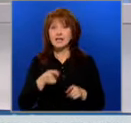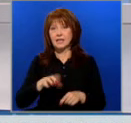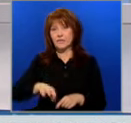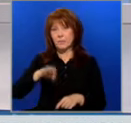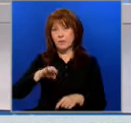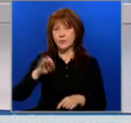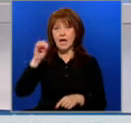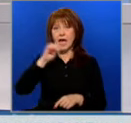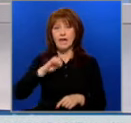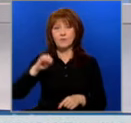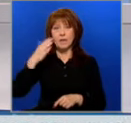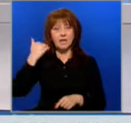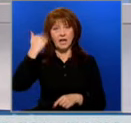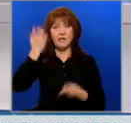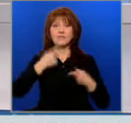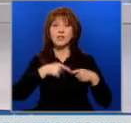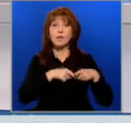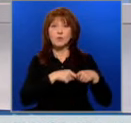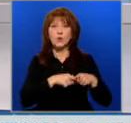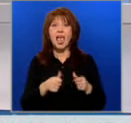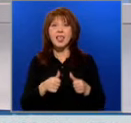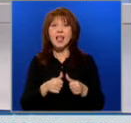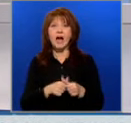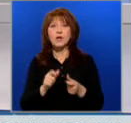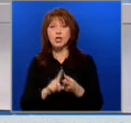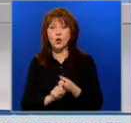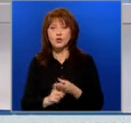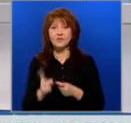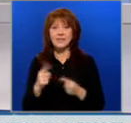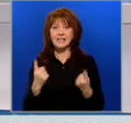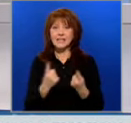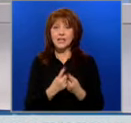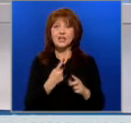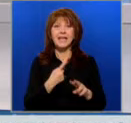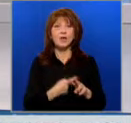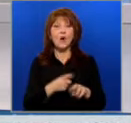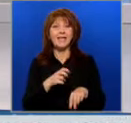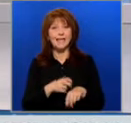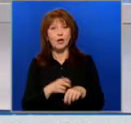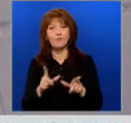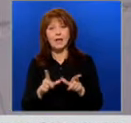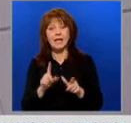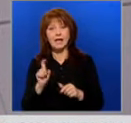препоръча и европейският главен прокурор Лаура Кьовеши след среща с Николай Денков и Мария Габриел.